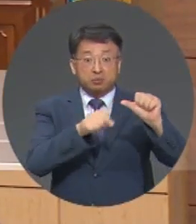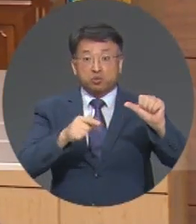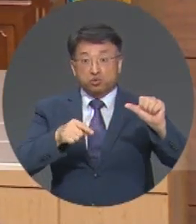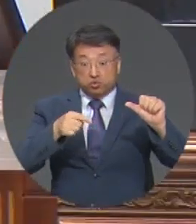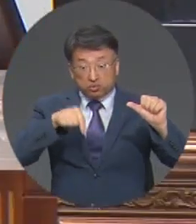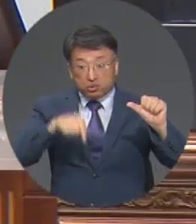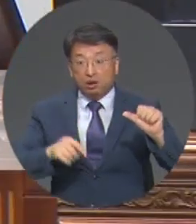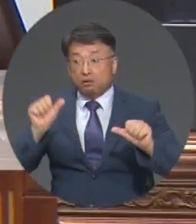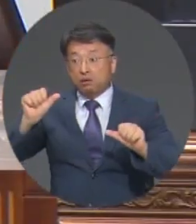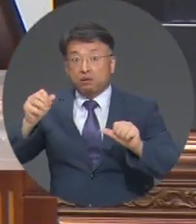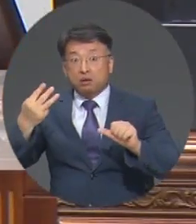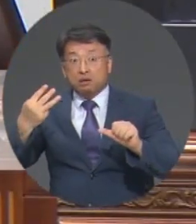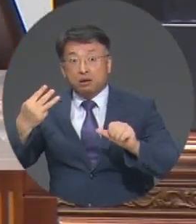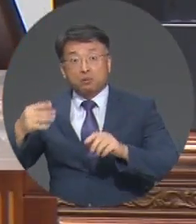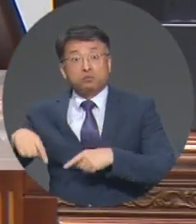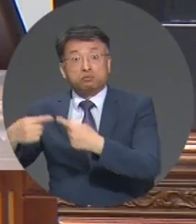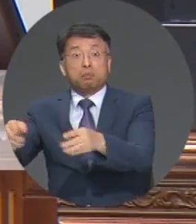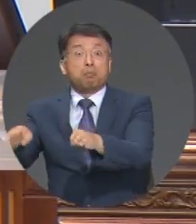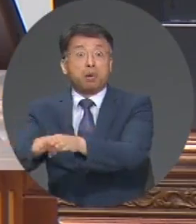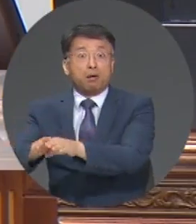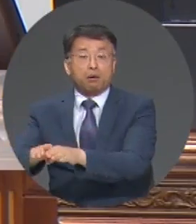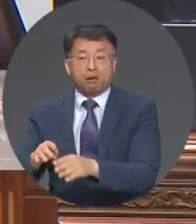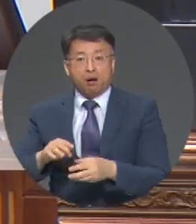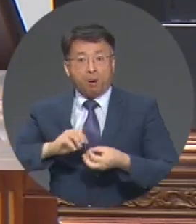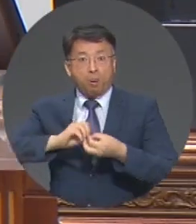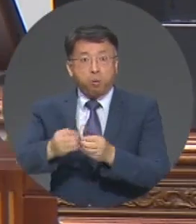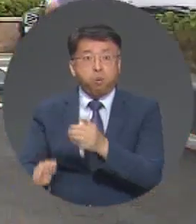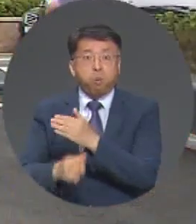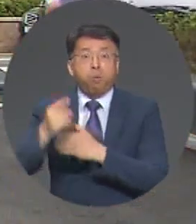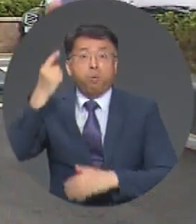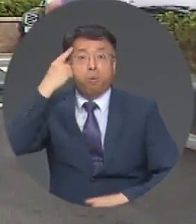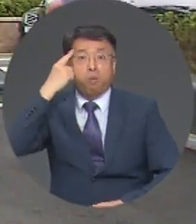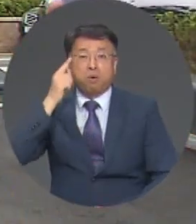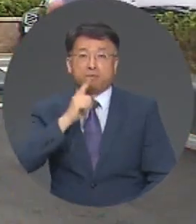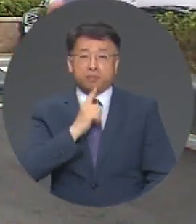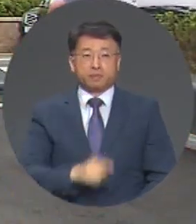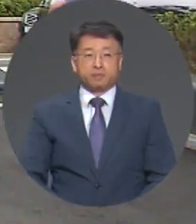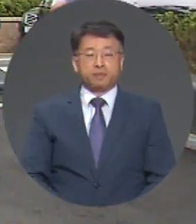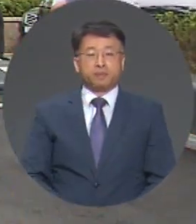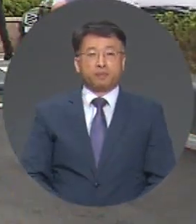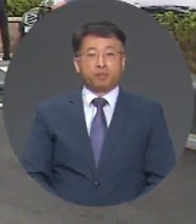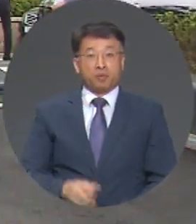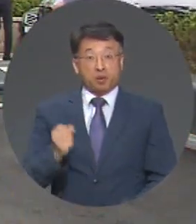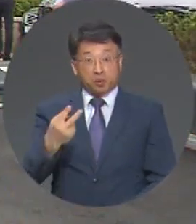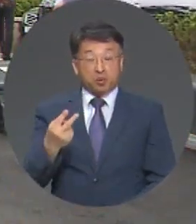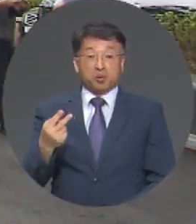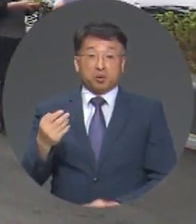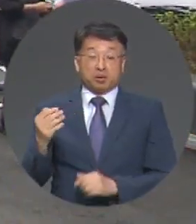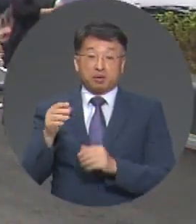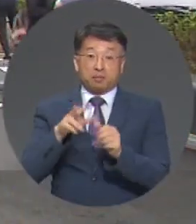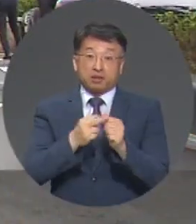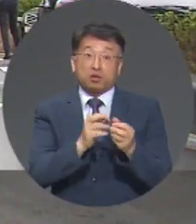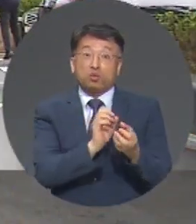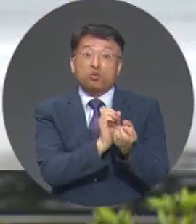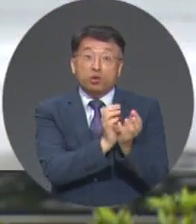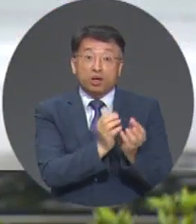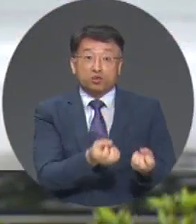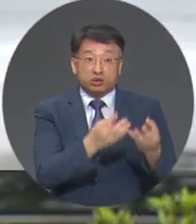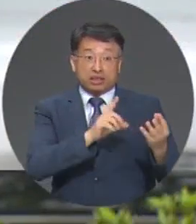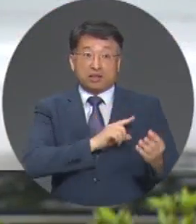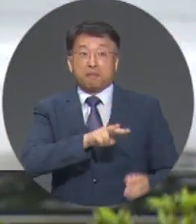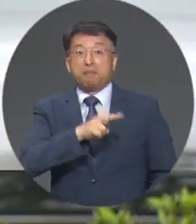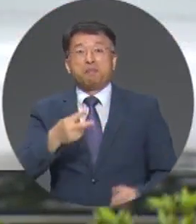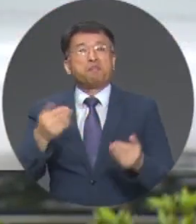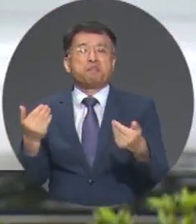가운데 3명이 참석하지 않는 등 졸속으로 추진됐다고 주장했습니다. 이에 앞서 마산 국화축제 명칭